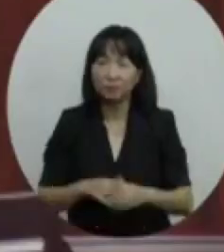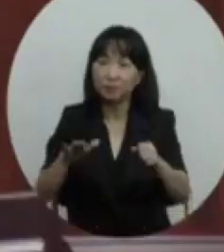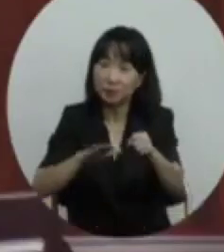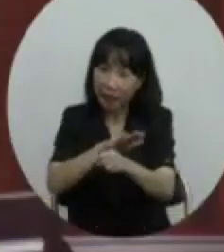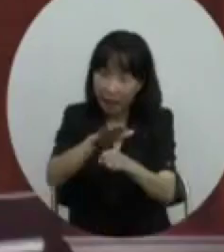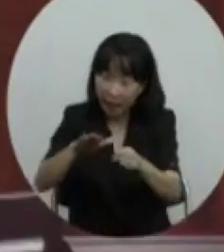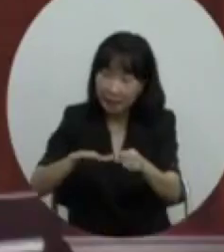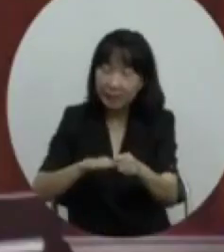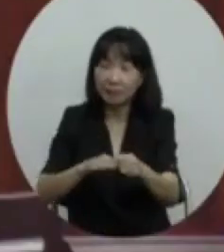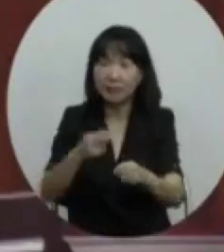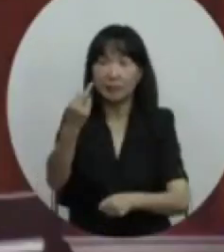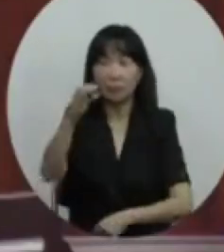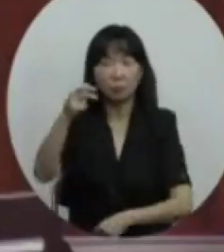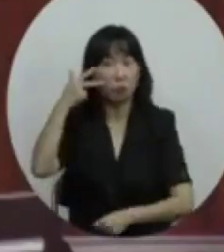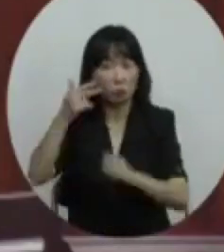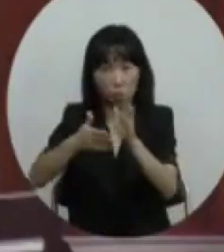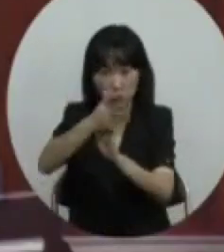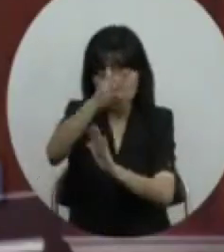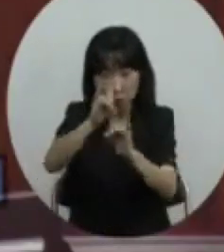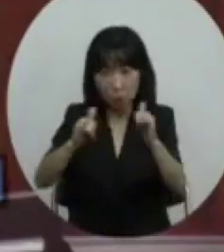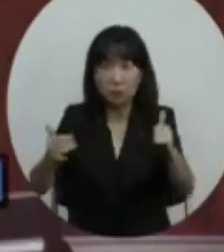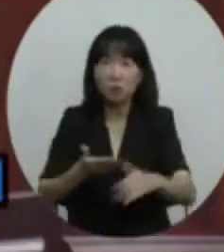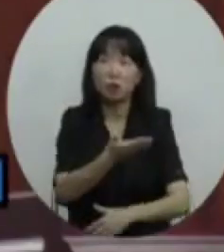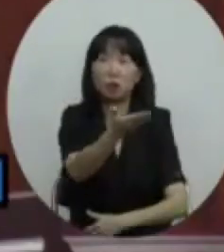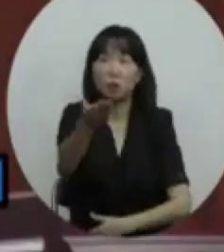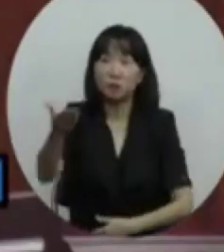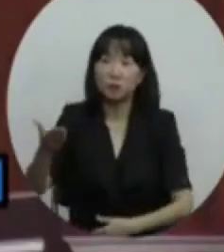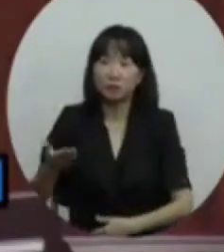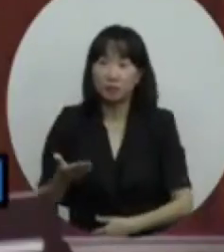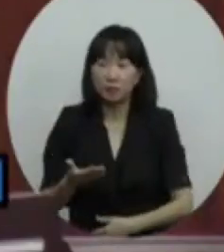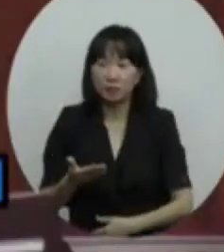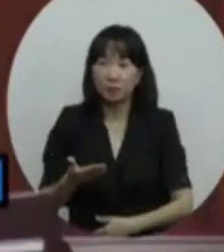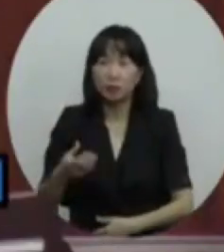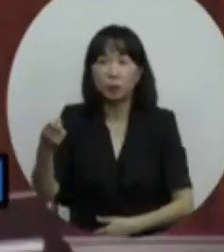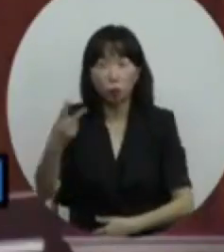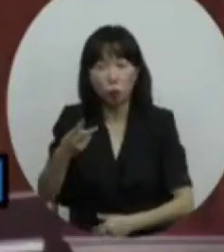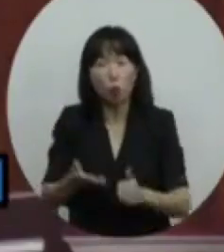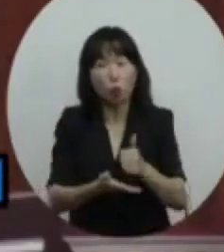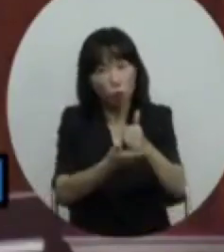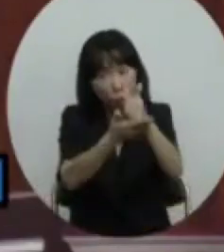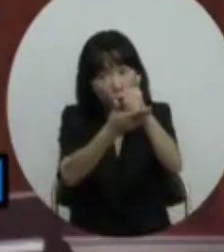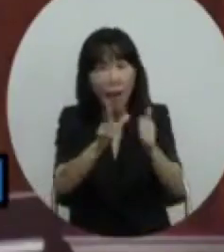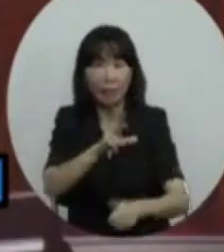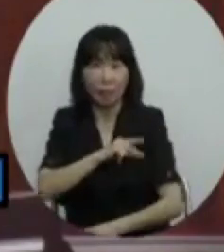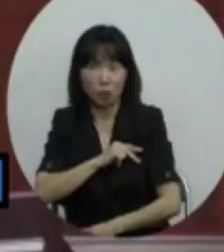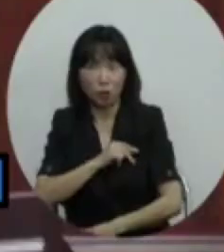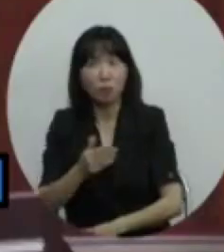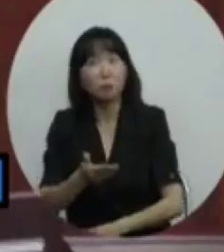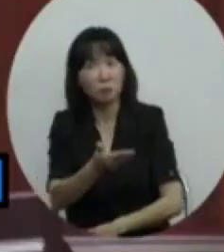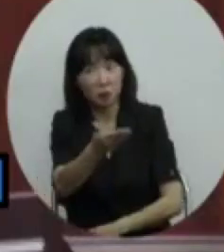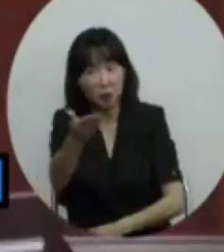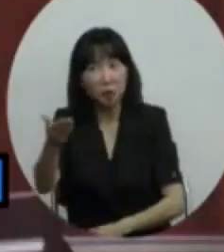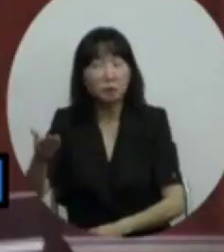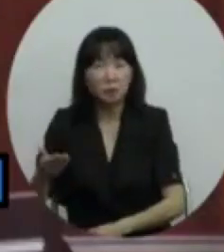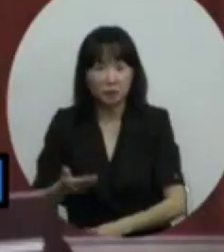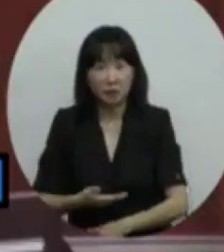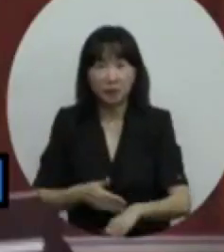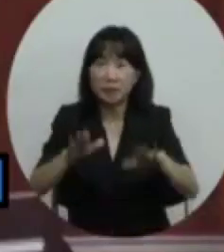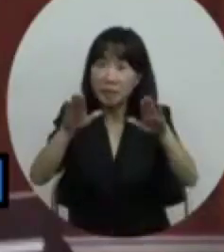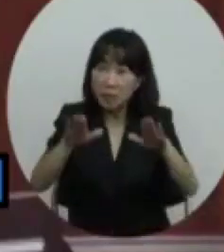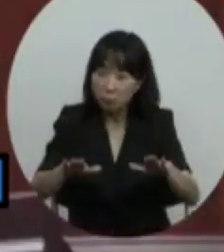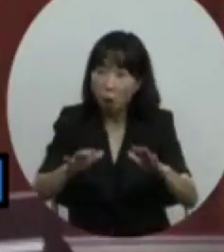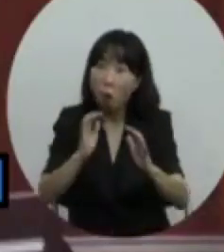사랑하는 12만 여주시민 여러분, 그리고 존경하는 의원님 여러분, 이번